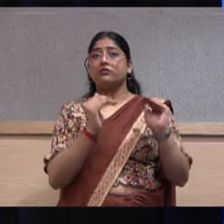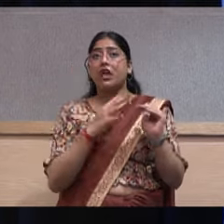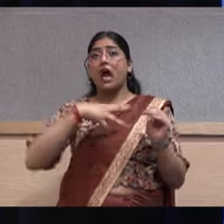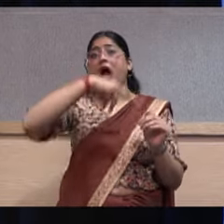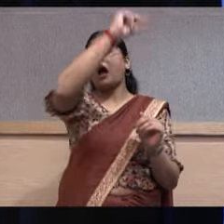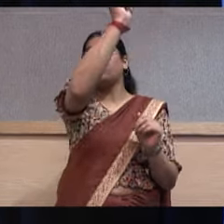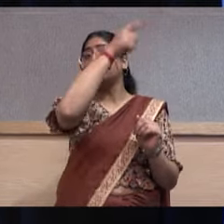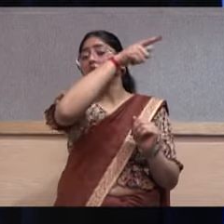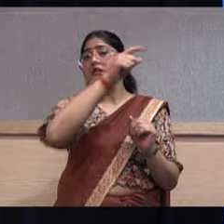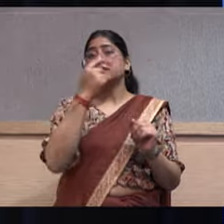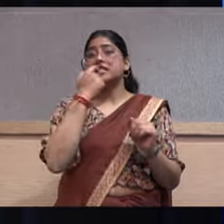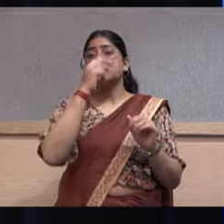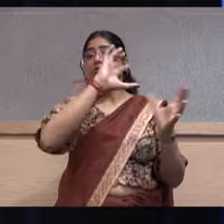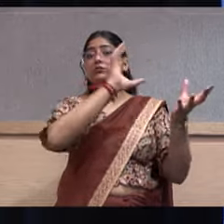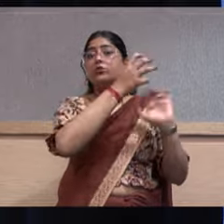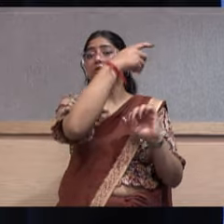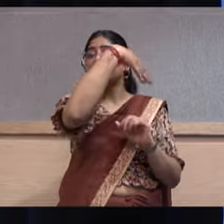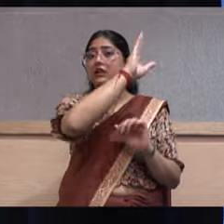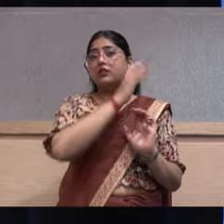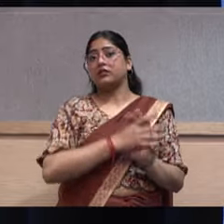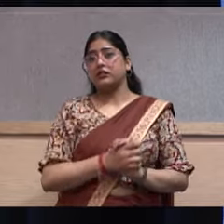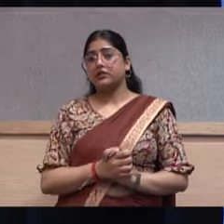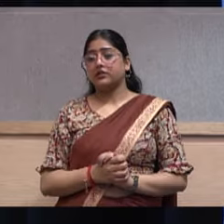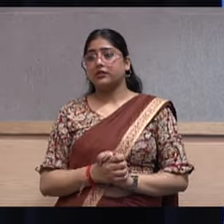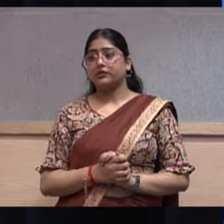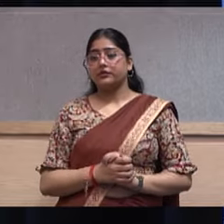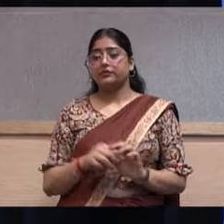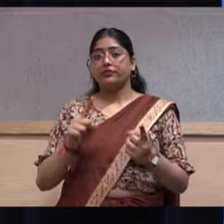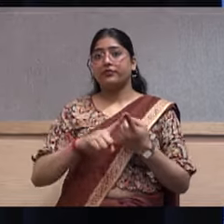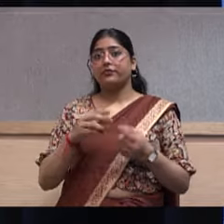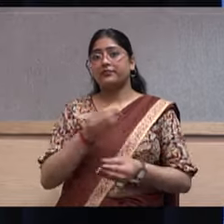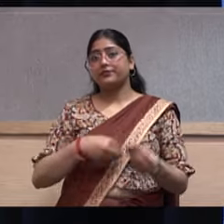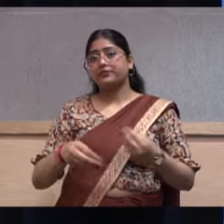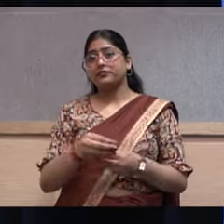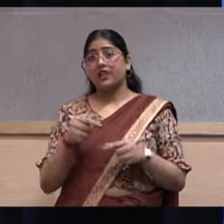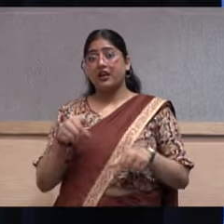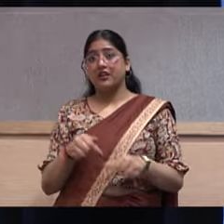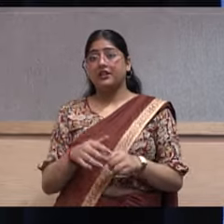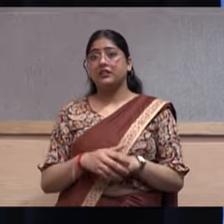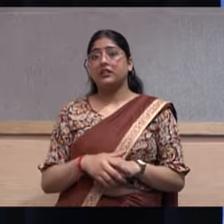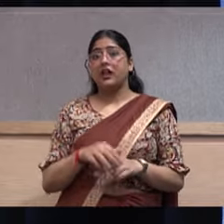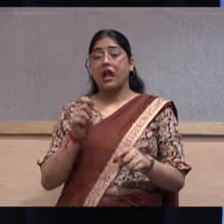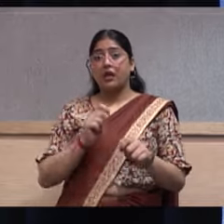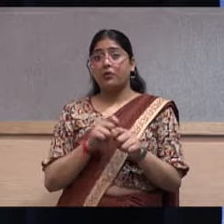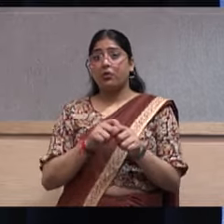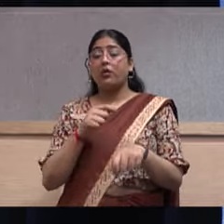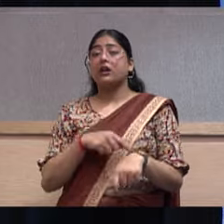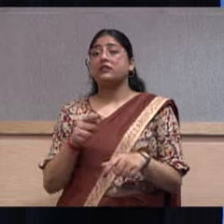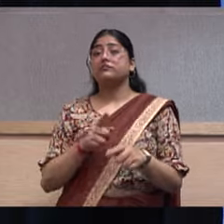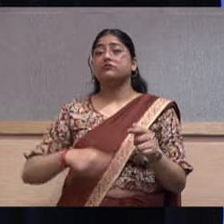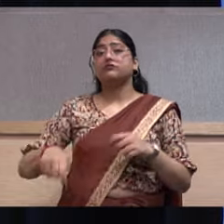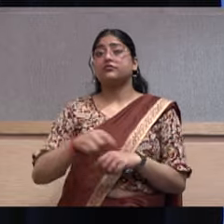अर्थनीति हो गया है हमारी वर्क फोर्स में हमारी वर्कफोर्स में 37